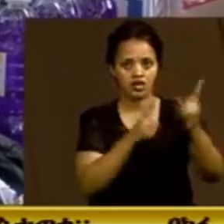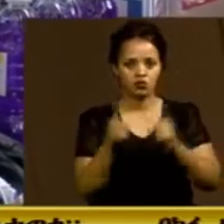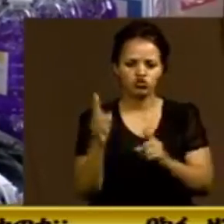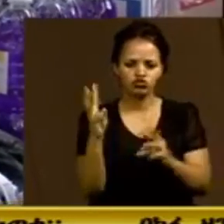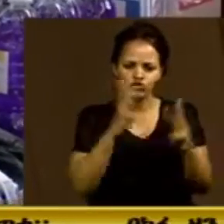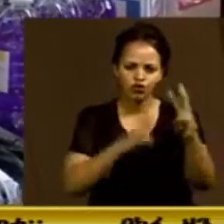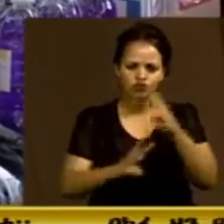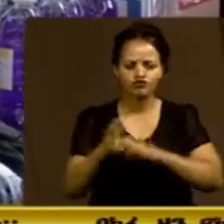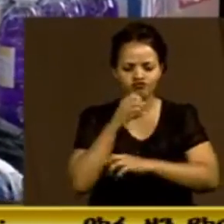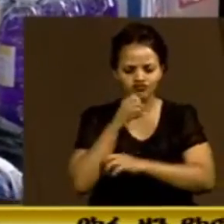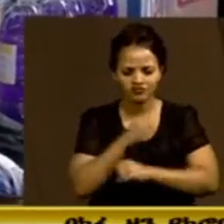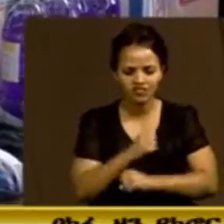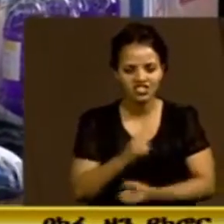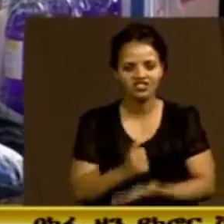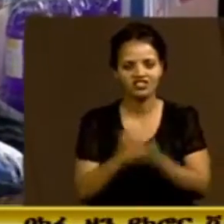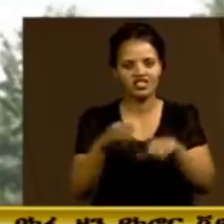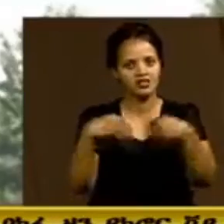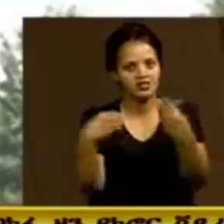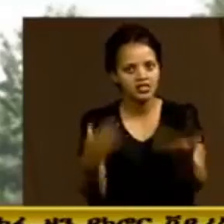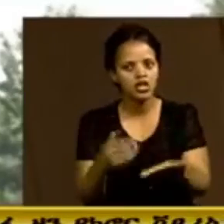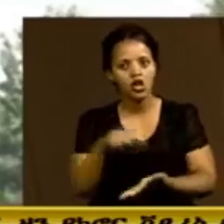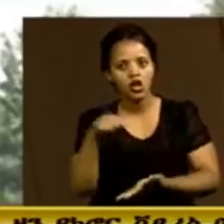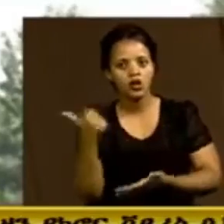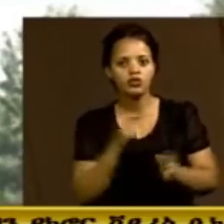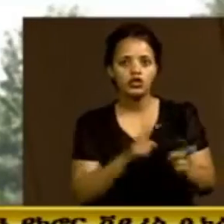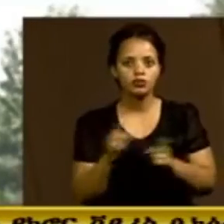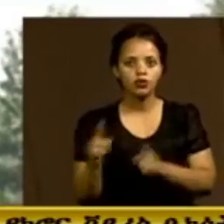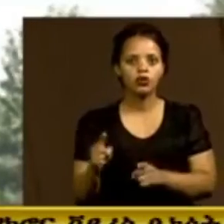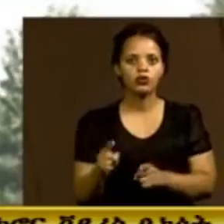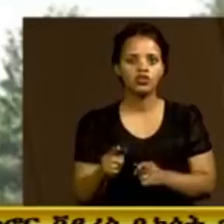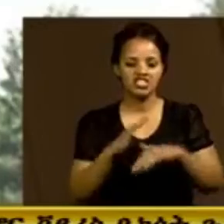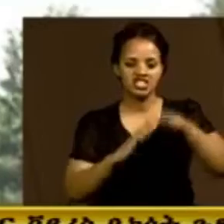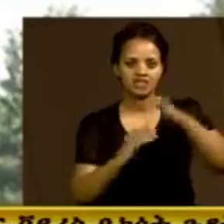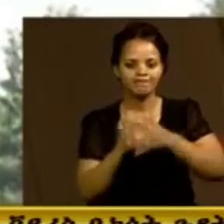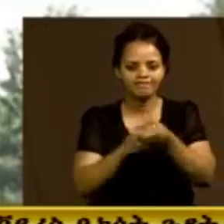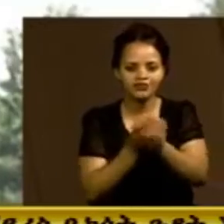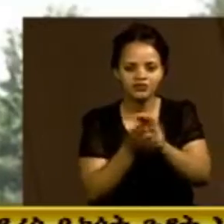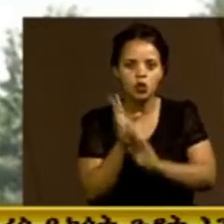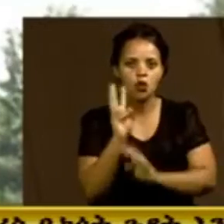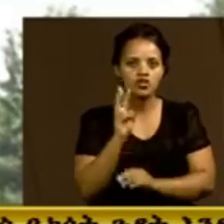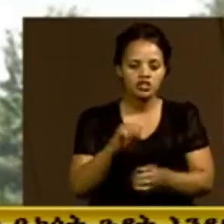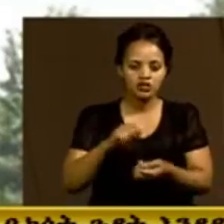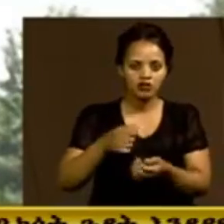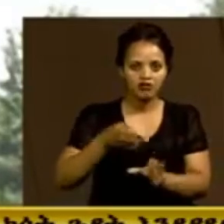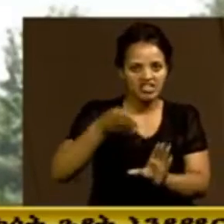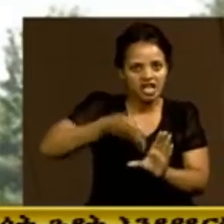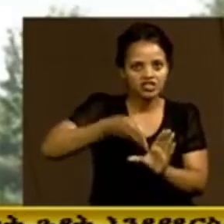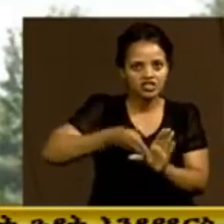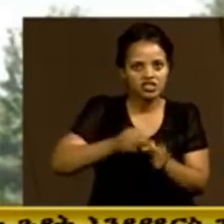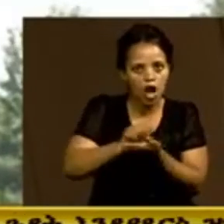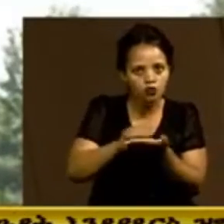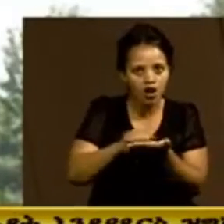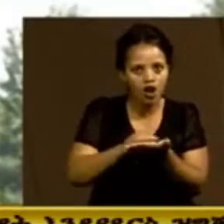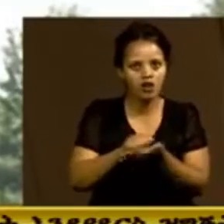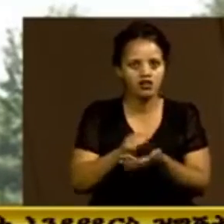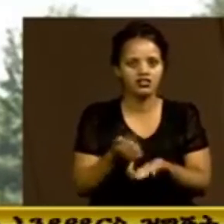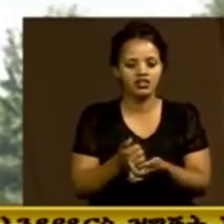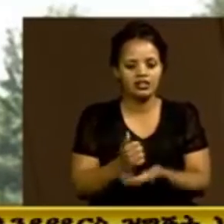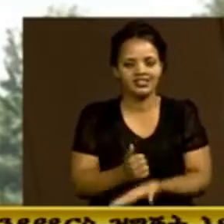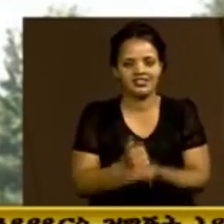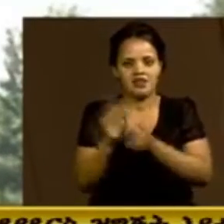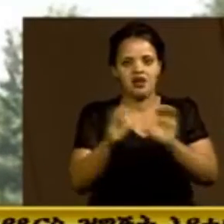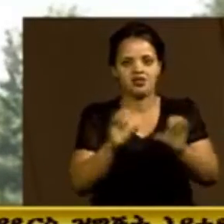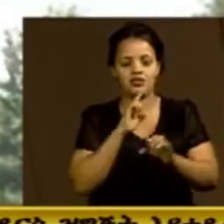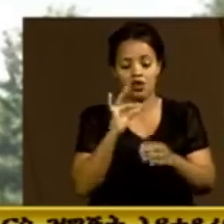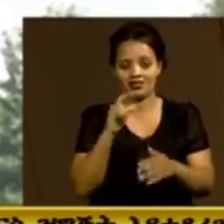የተቸገሩ አረጋውያን ዳታ ለመስጠት እና ሌሎች ደግሞ የእጅ ማስታጠቢያ ፈሳሽ ሳሙናዎችን እድራ ለማድረግ ነው የተዘጋጀ